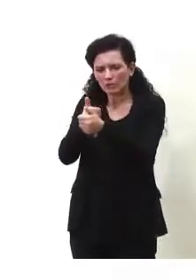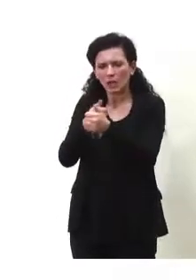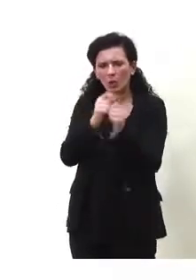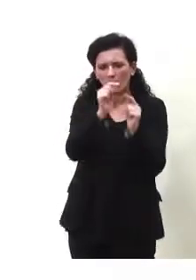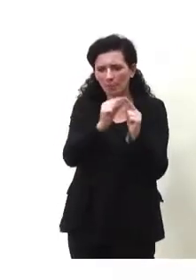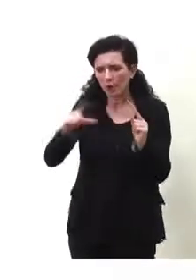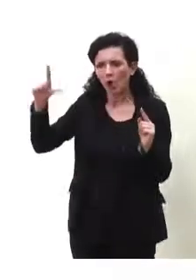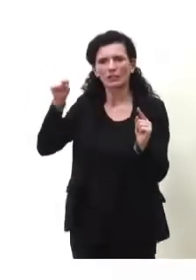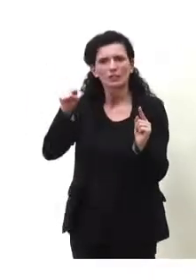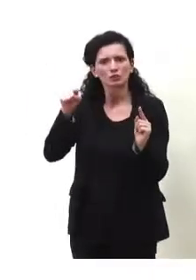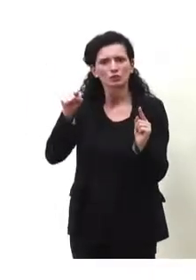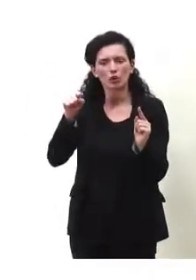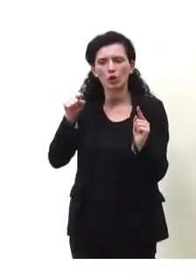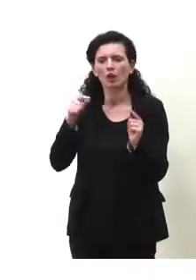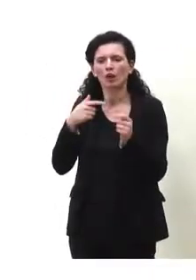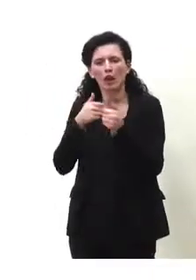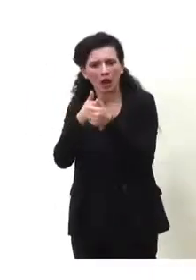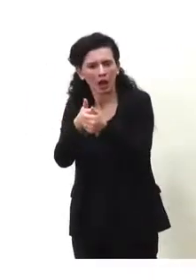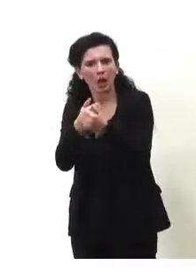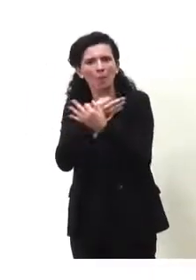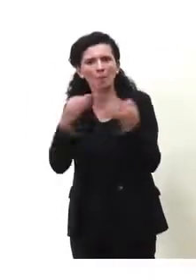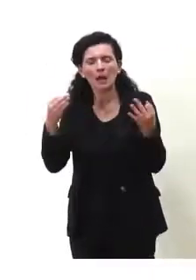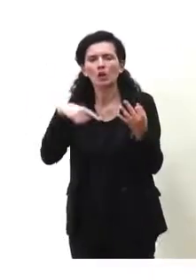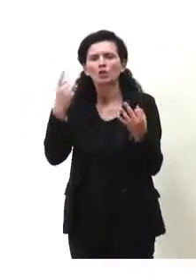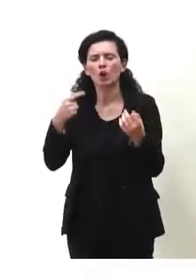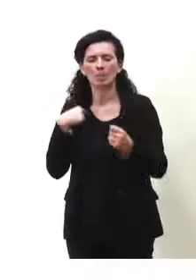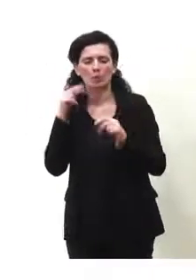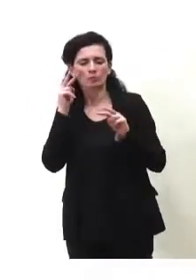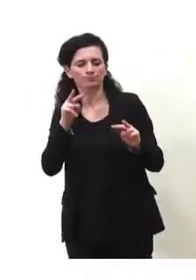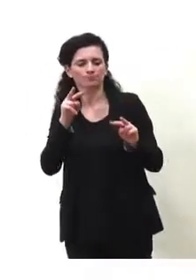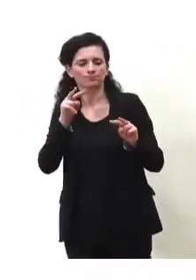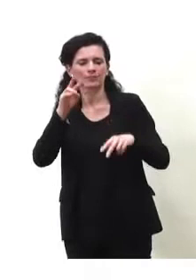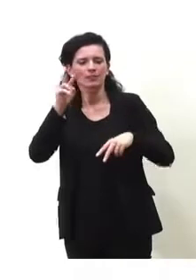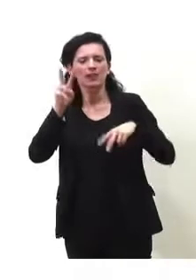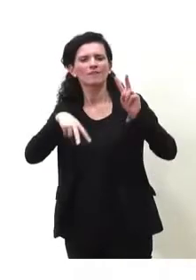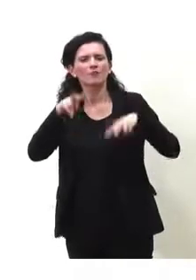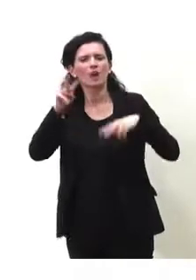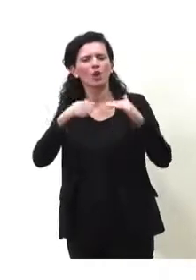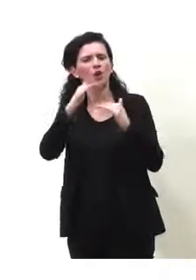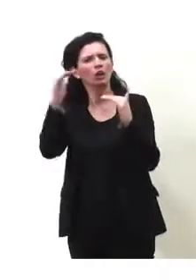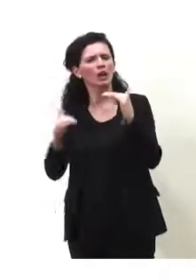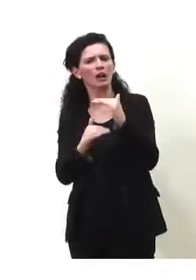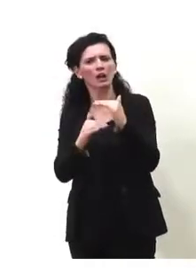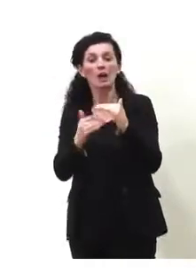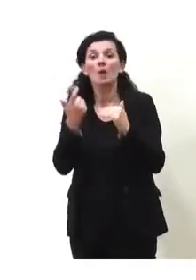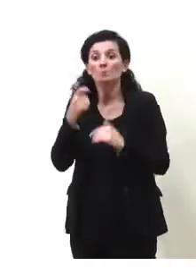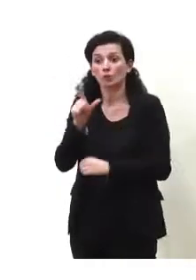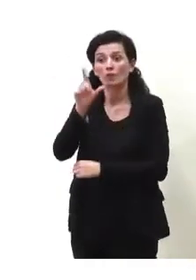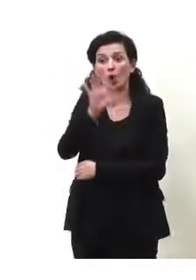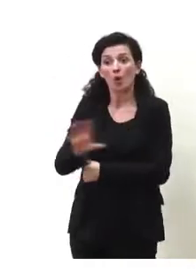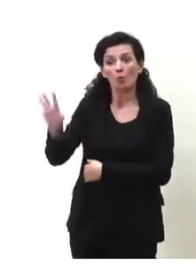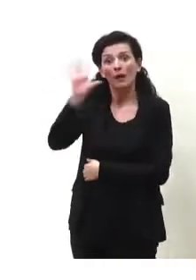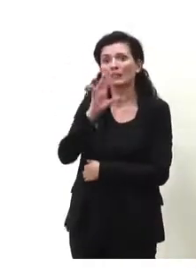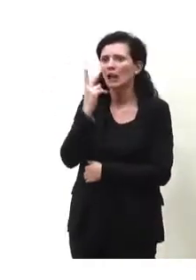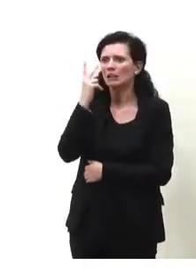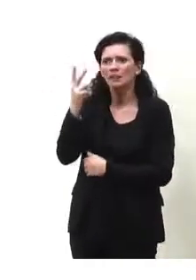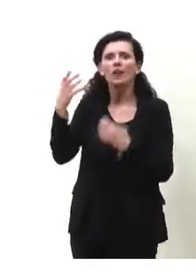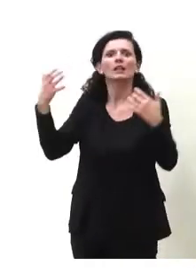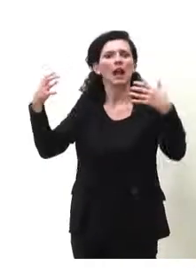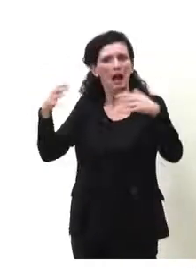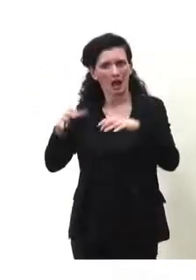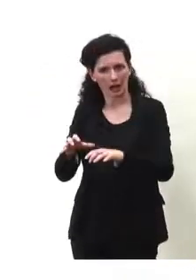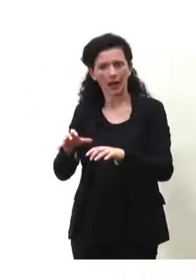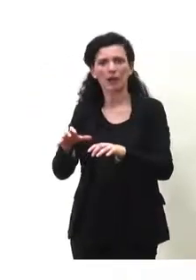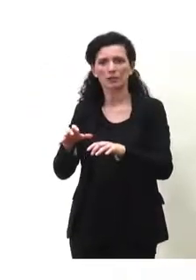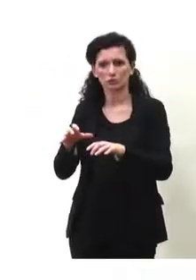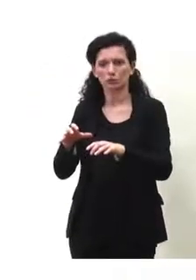poi sembra che noi sovrastimiamo? Perché RT è calato nel tempo. Queste proiezioni assumono, e non possiamo